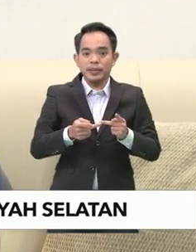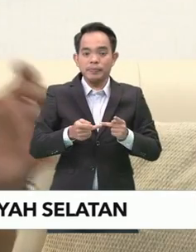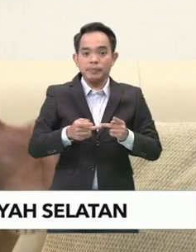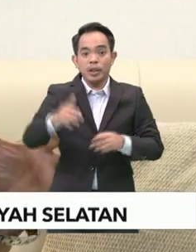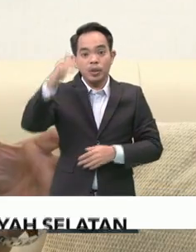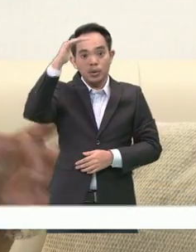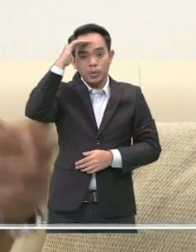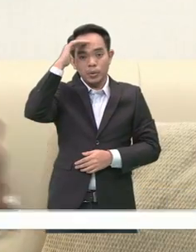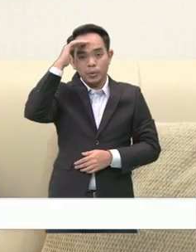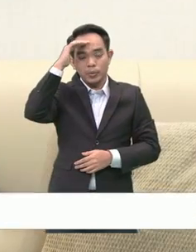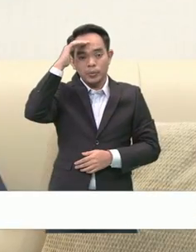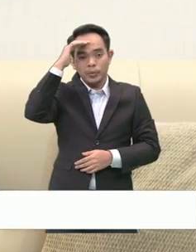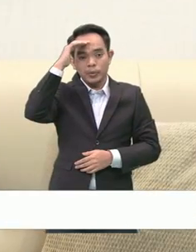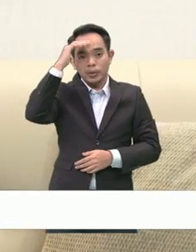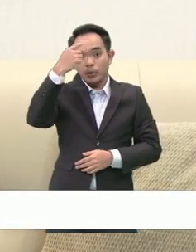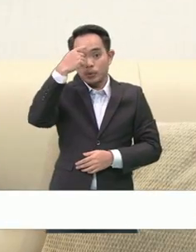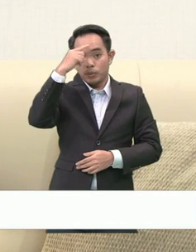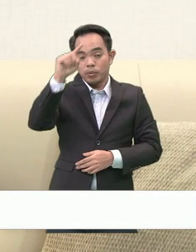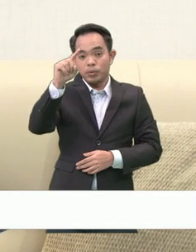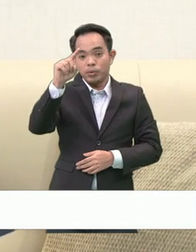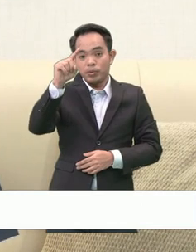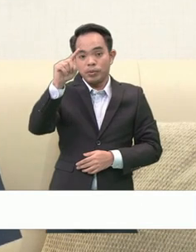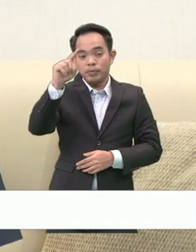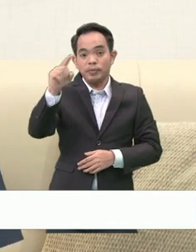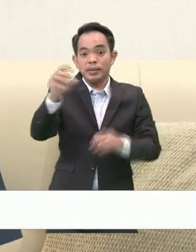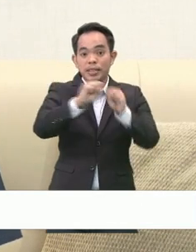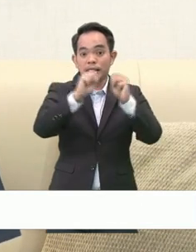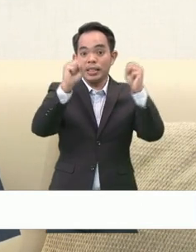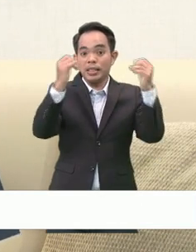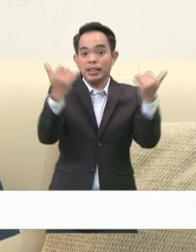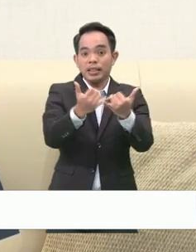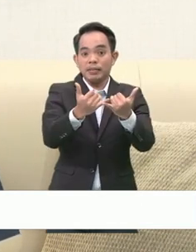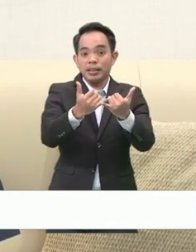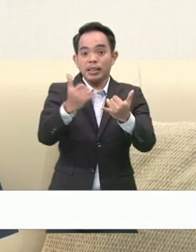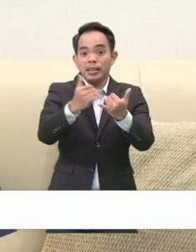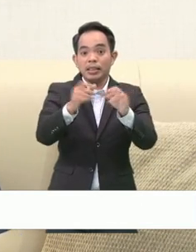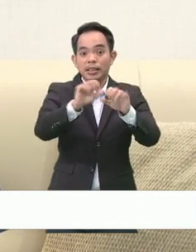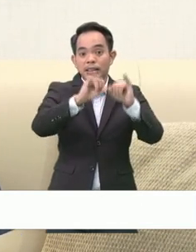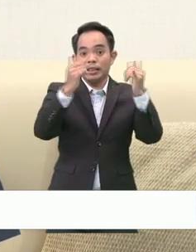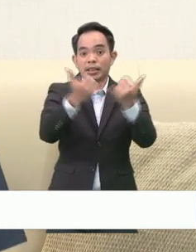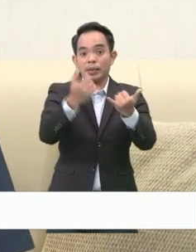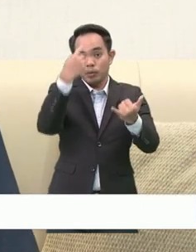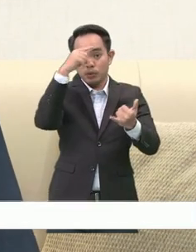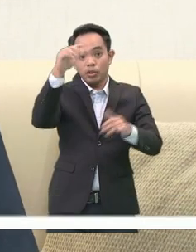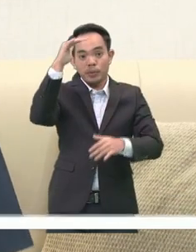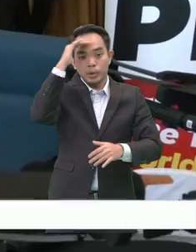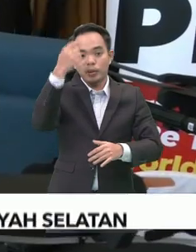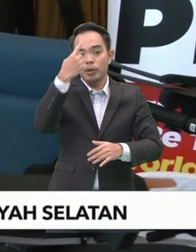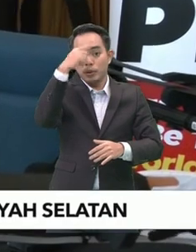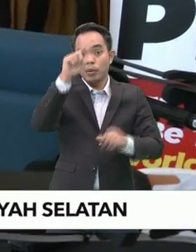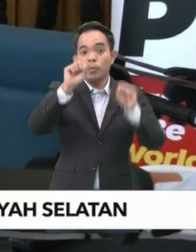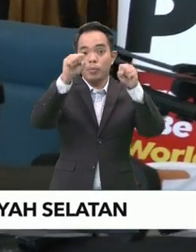more different set of companies in Johor for this program. A lot of researcher, a lot of maybe